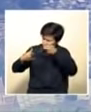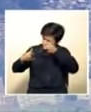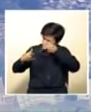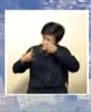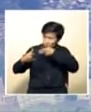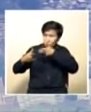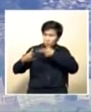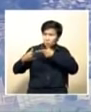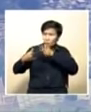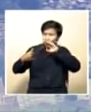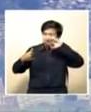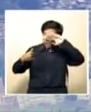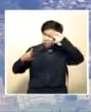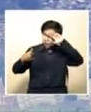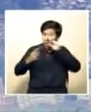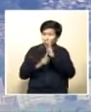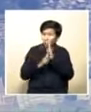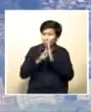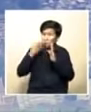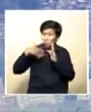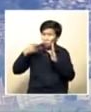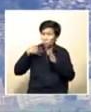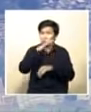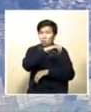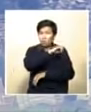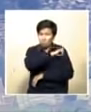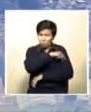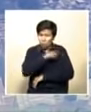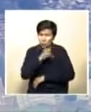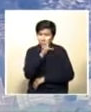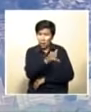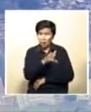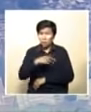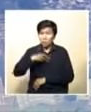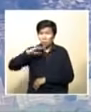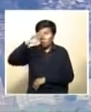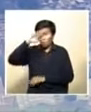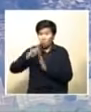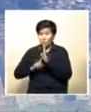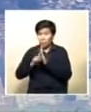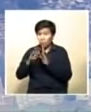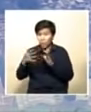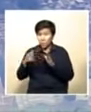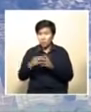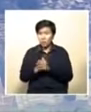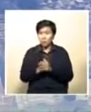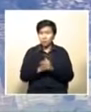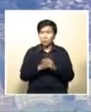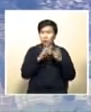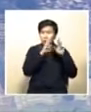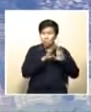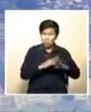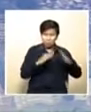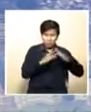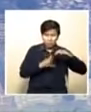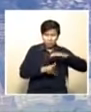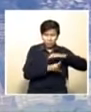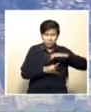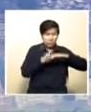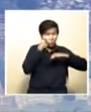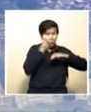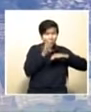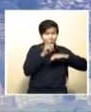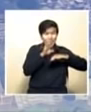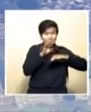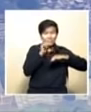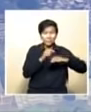ามเงื่อนไขนะครับอันนี้ครับเป็นก็นำเรียนนะครับกระผมขออนุญาตนำเรียนตามที่ท่านรองนายกได้กล่าวไปแล้วนะครับถามว่าวันนี้โด